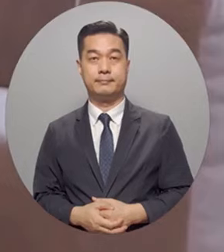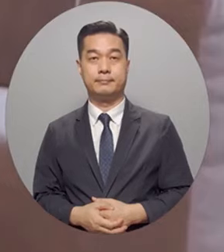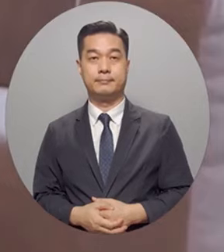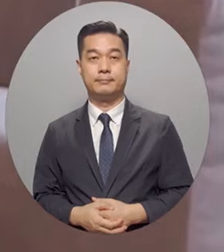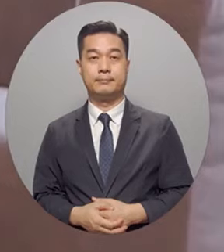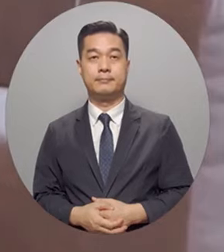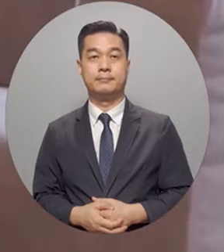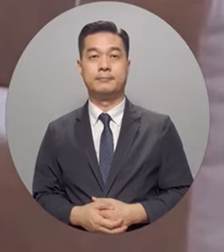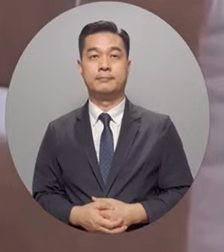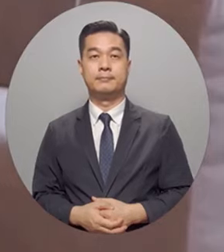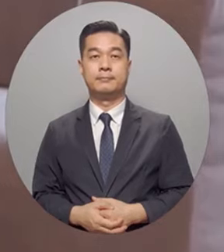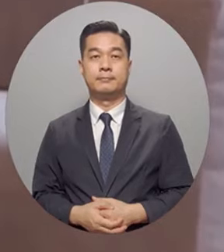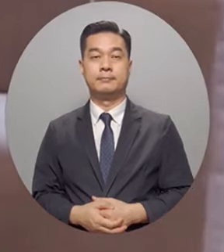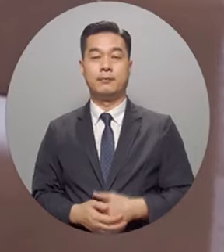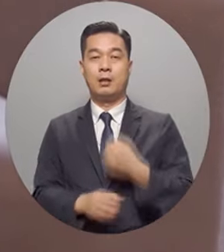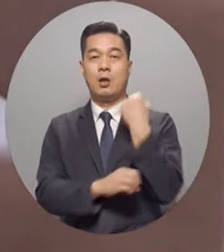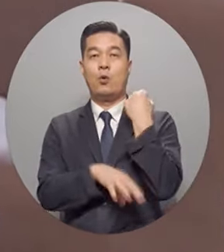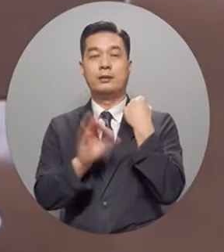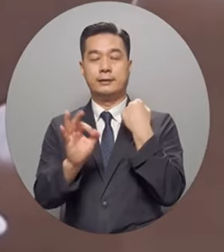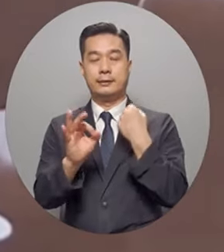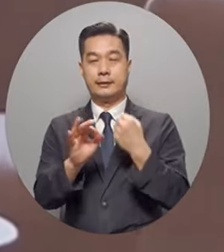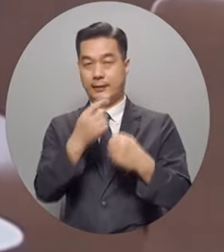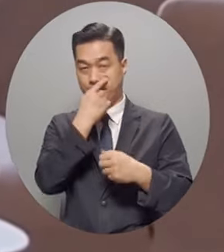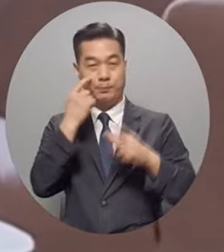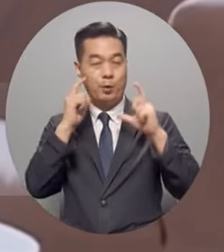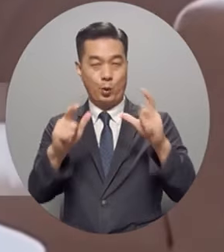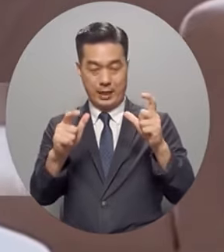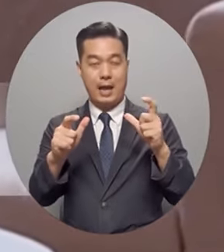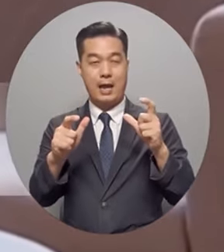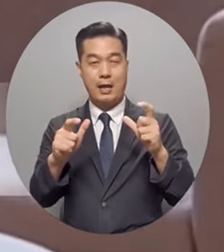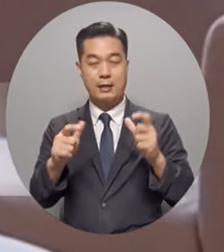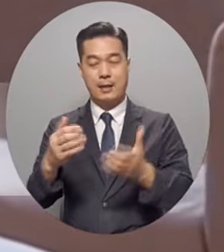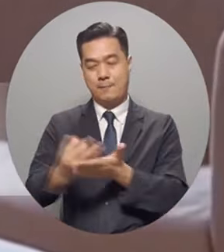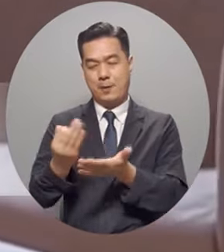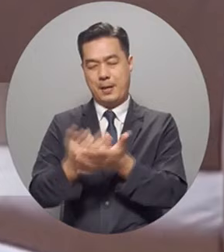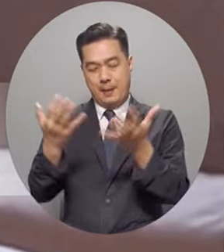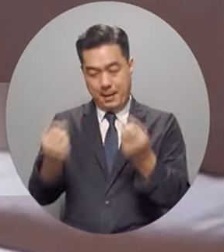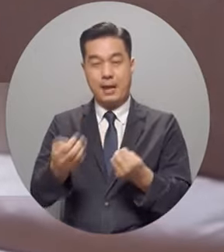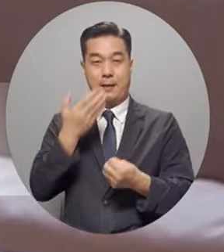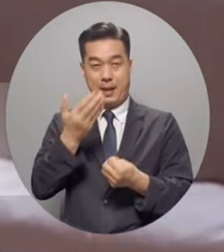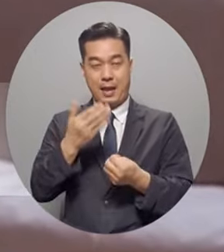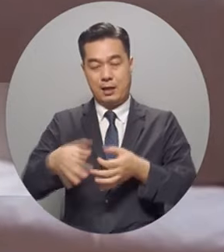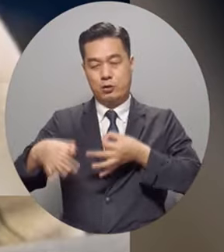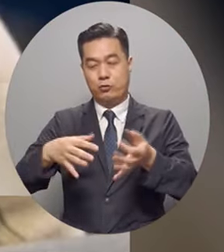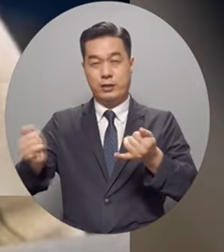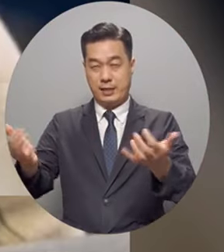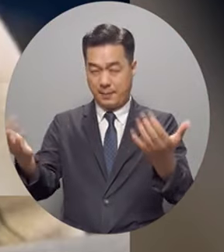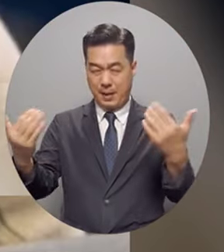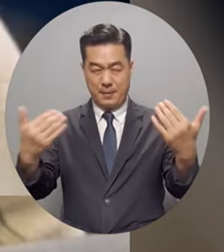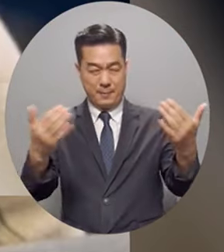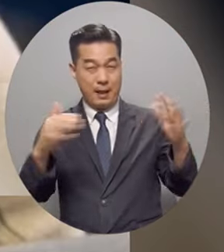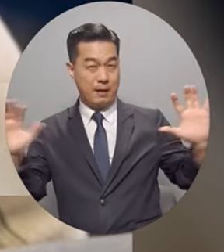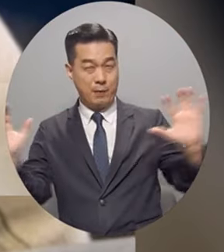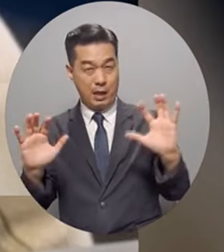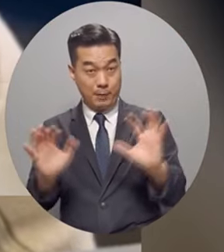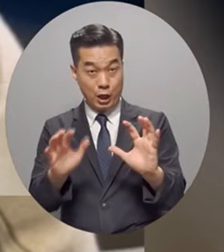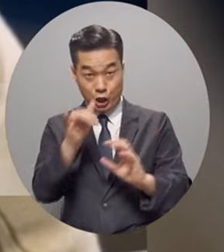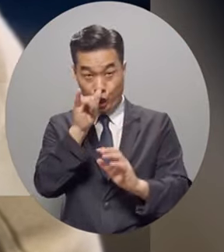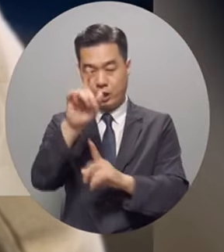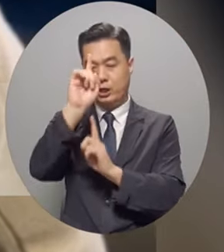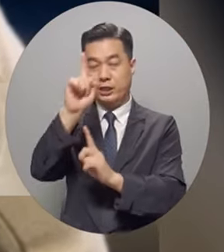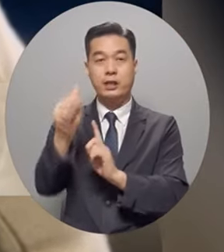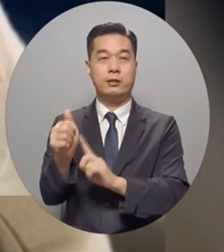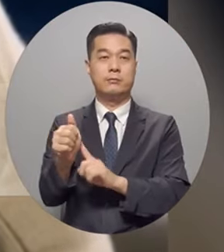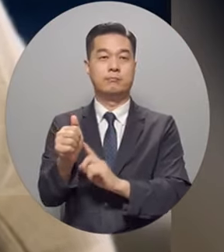취재했습니다 원금 보장 무위험 고수익을 내세워 가상화폐 투자자들을 모은 하루 인베스트 대표 이모씨는 지난 2월